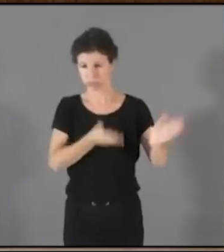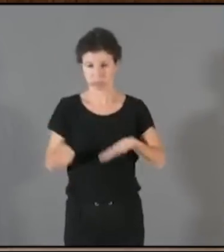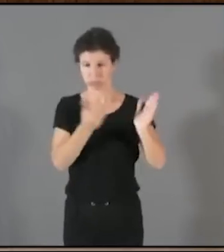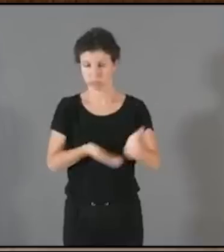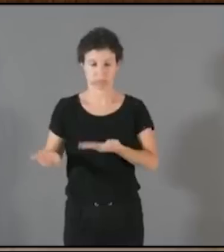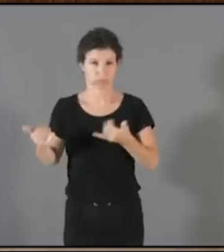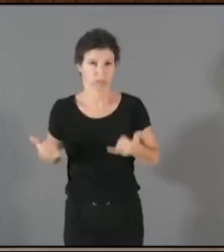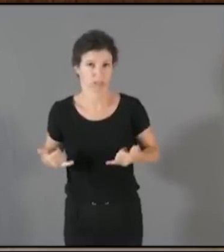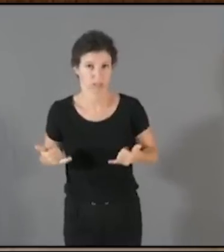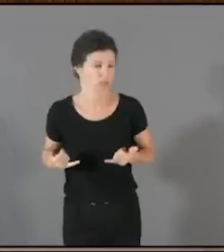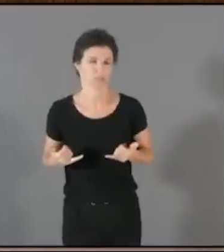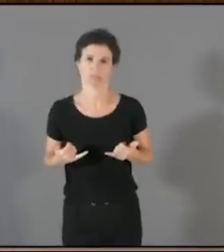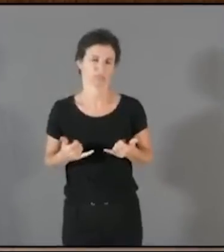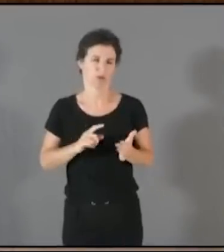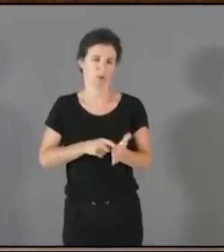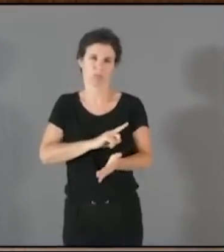Elle pourrait mettre le cap,